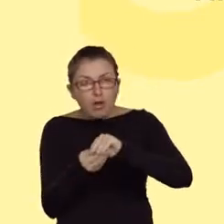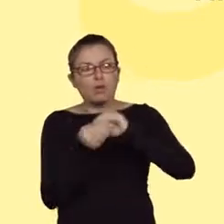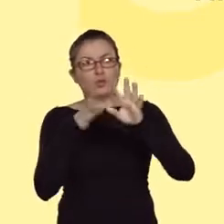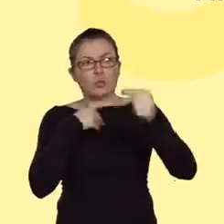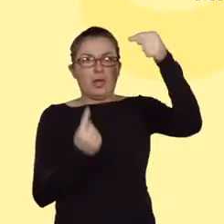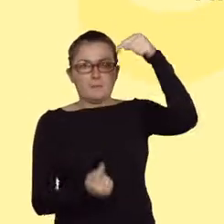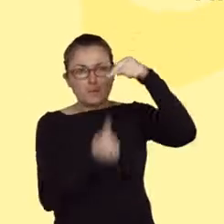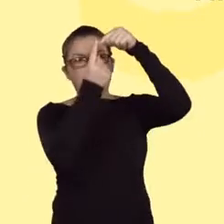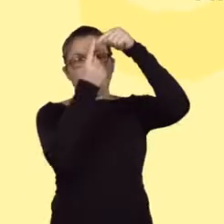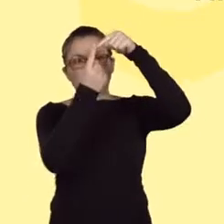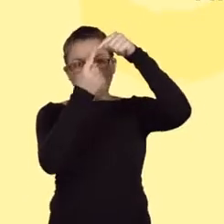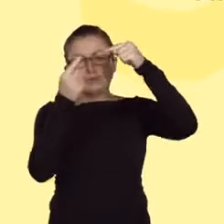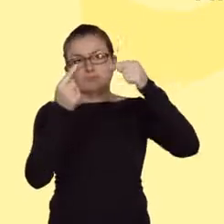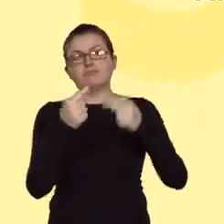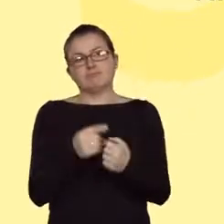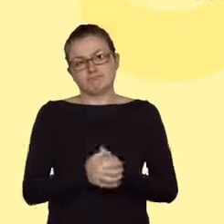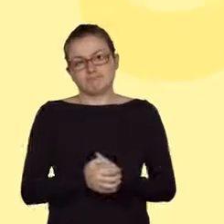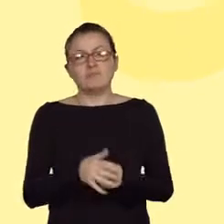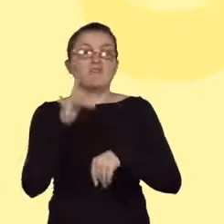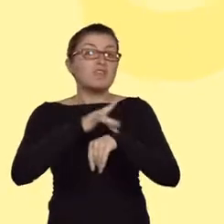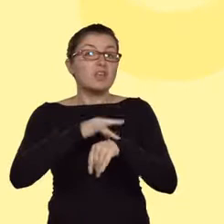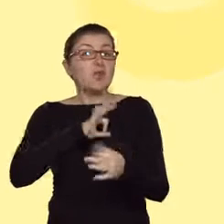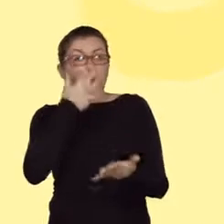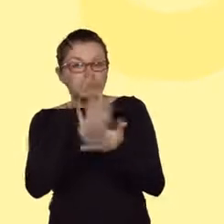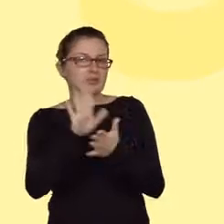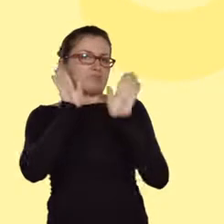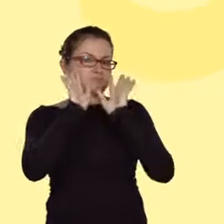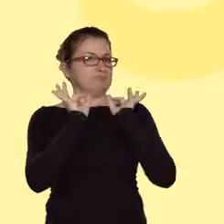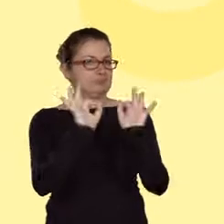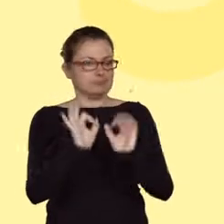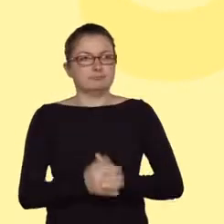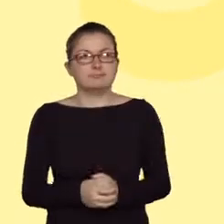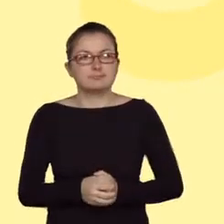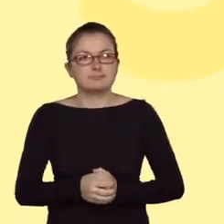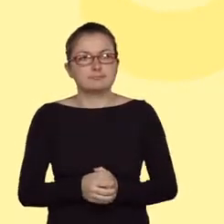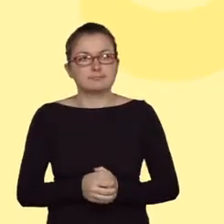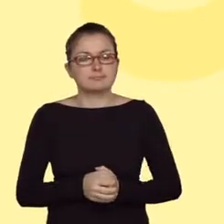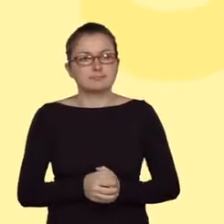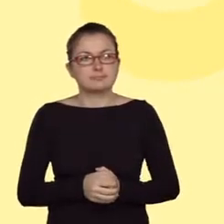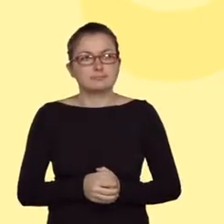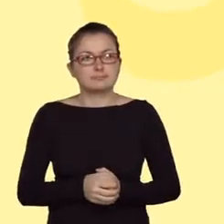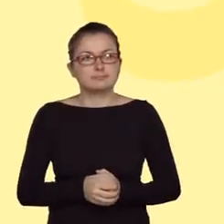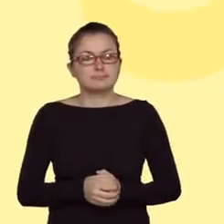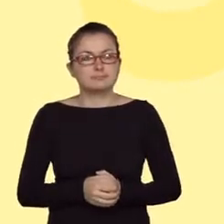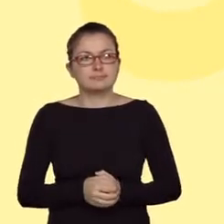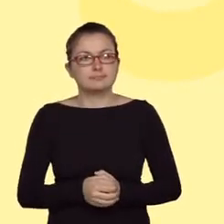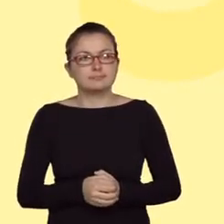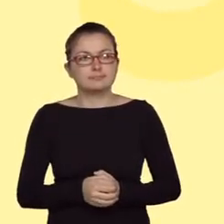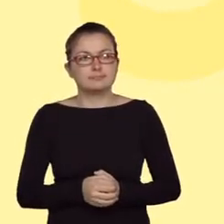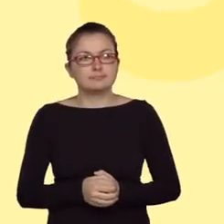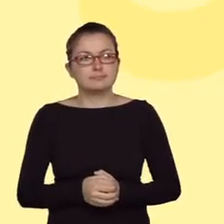pozostawiała wątpliwości co do stanowiska autora. Stanowisko musi uwzględniać, czy polecenie dotyczy konkretnej sytuacji, konkretnego bohatera czy